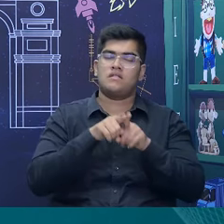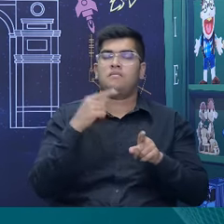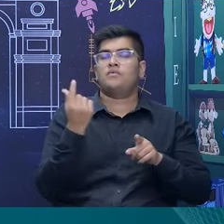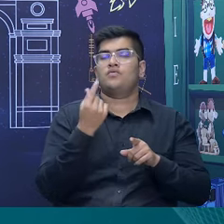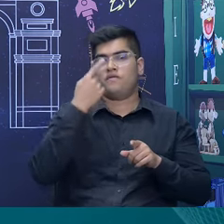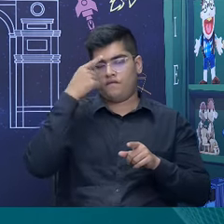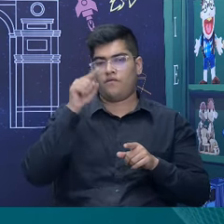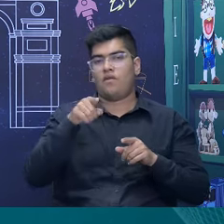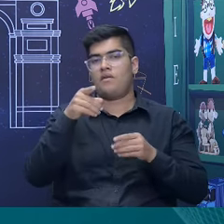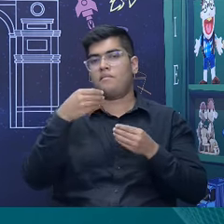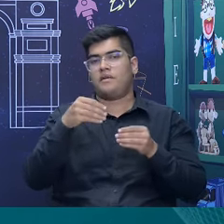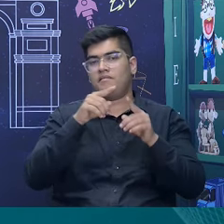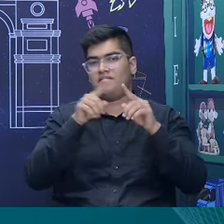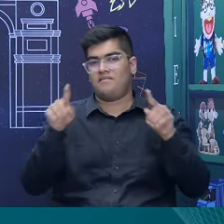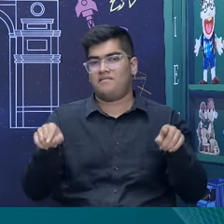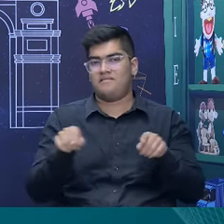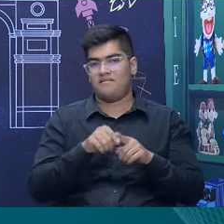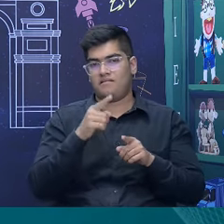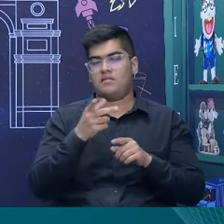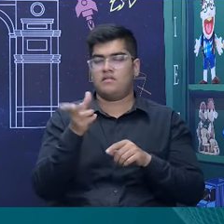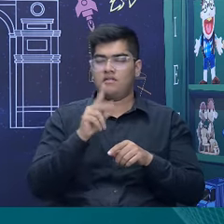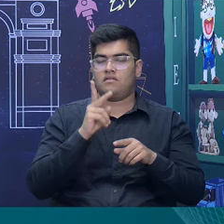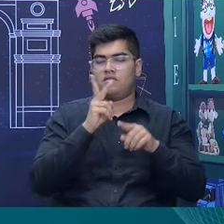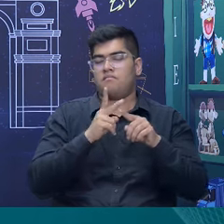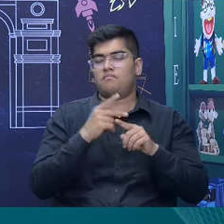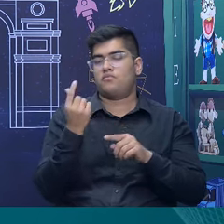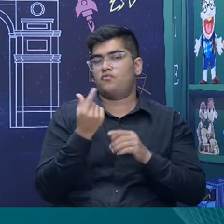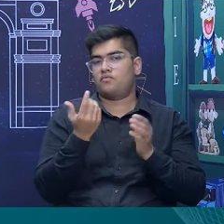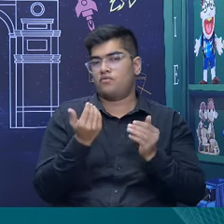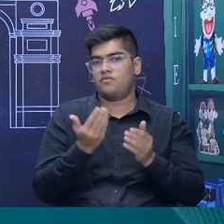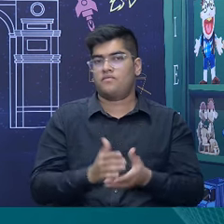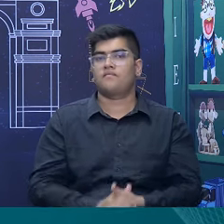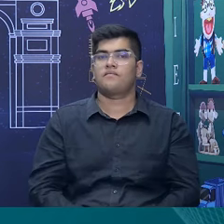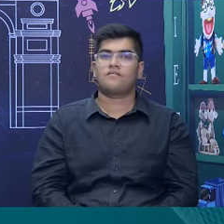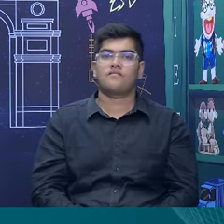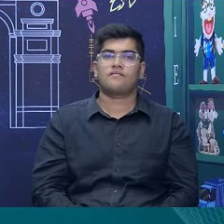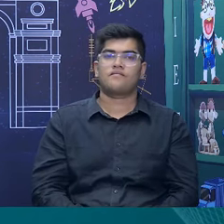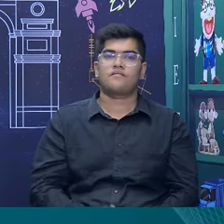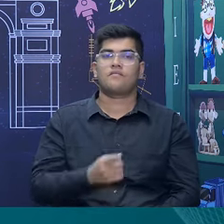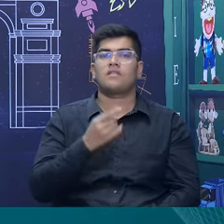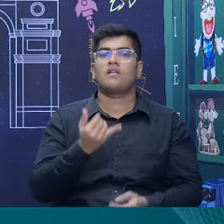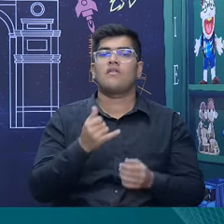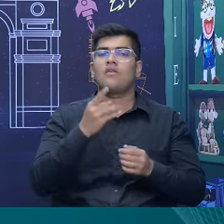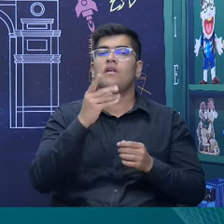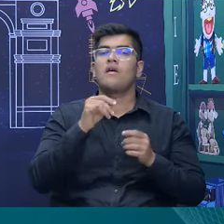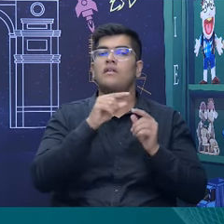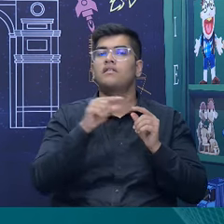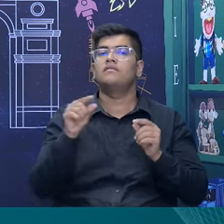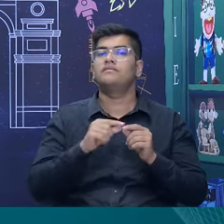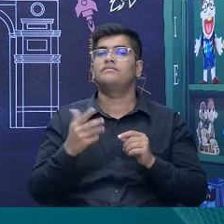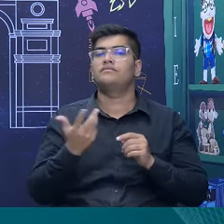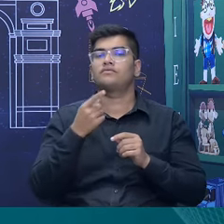बना कर सकते हैं है ना तो एरिया ऑफ पैरेललोग्राम क्या हुआ एरिया ऑफ